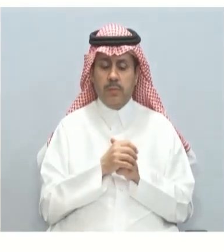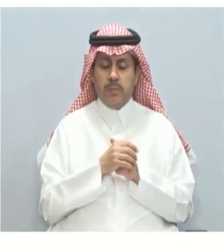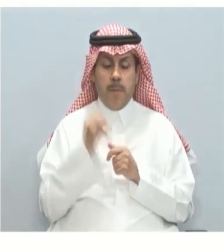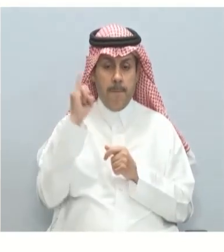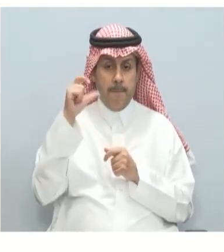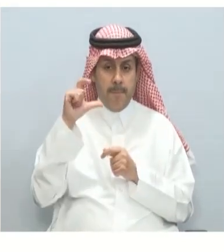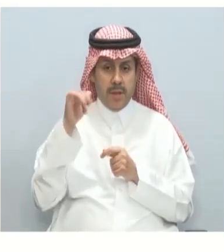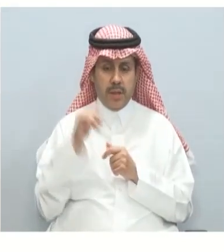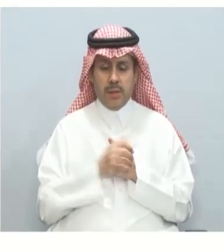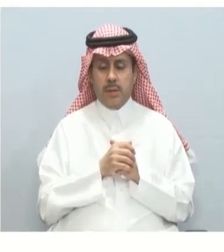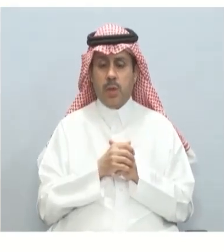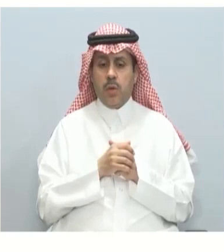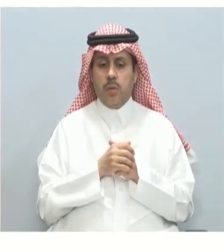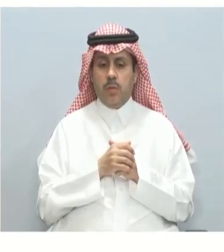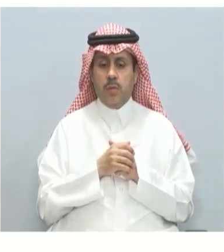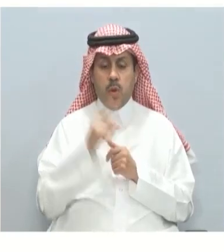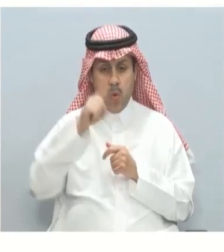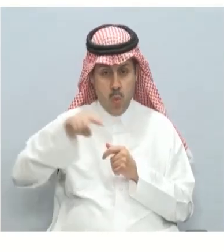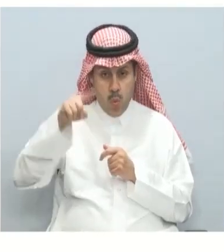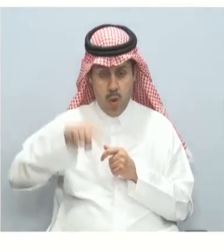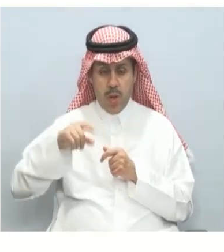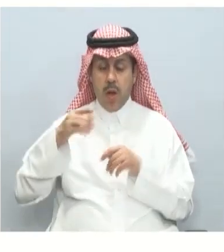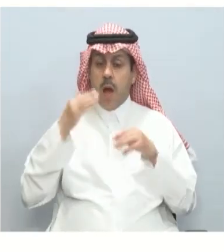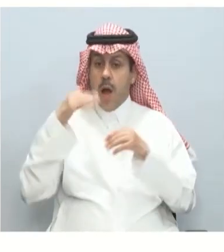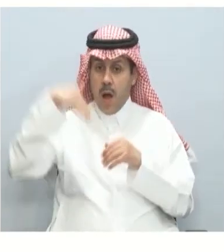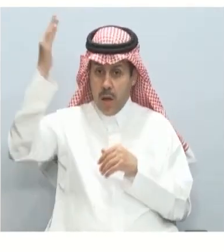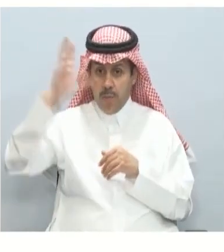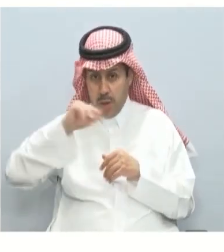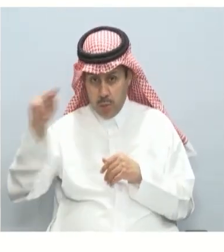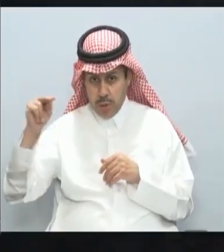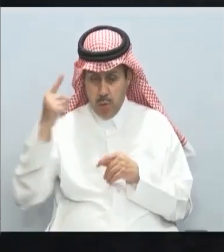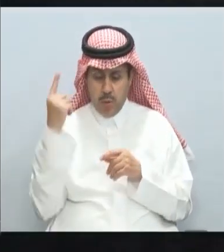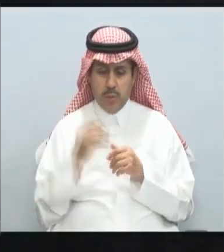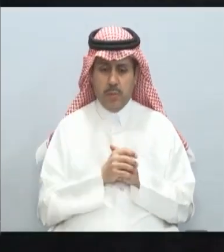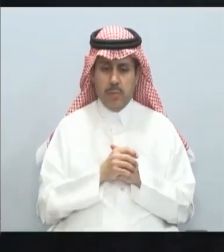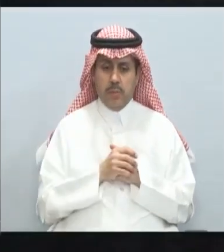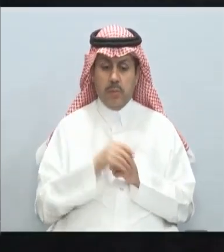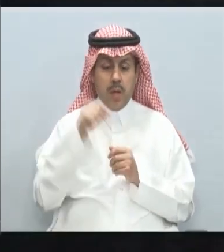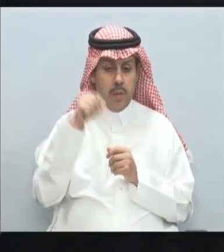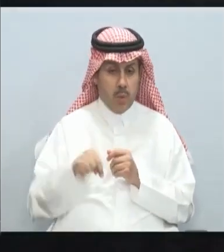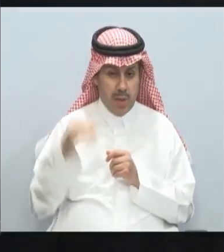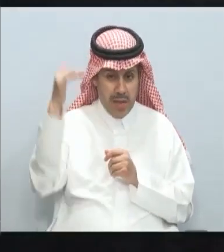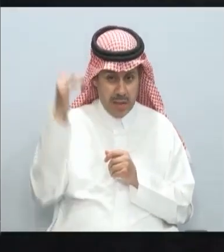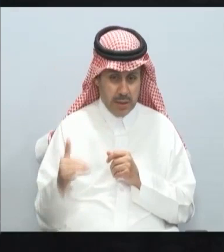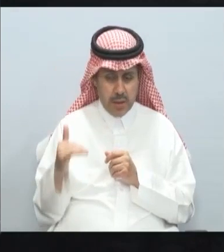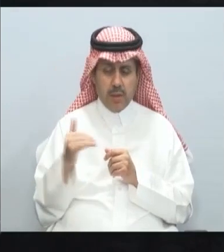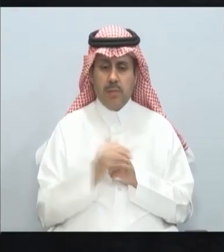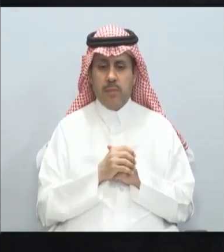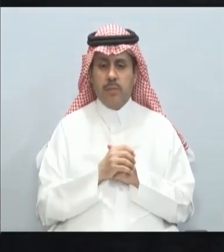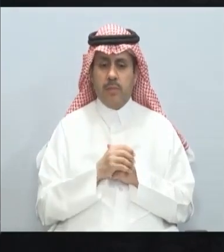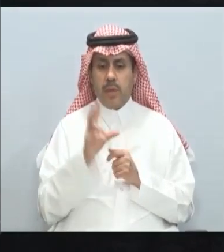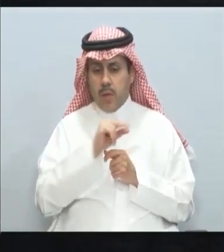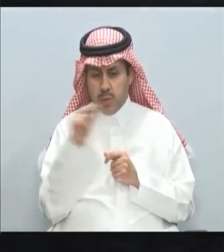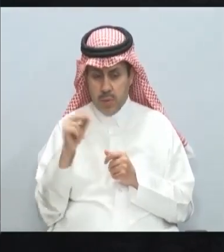المدى كل واي بحيث ان واي اكبر او يساوي سالب واح لا هنا بيكون اصغر من او